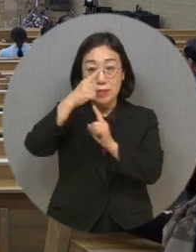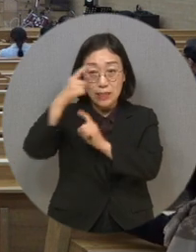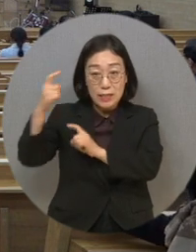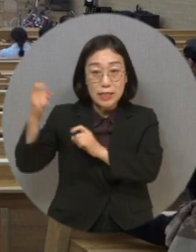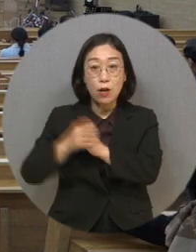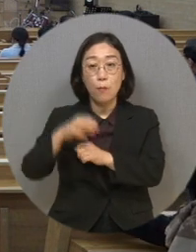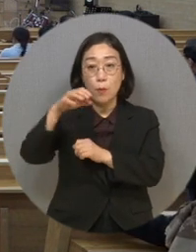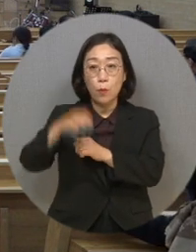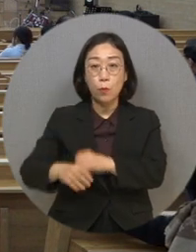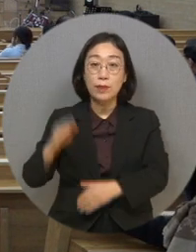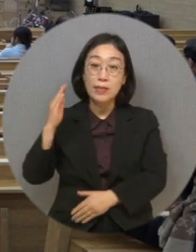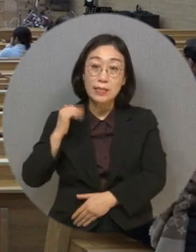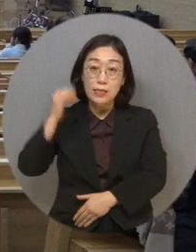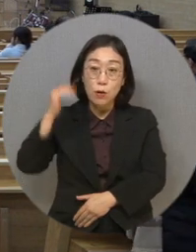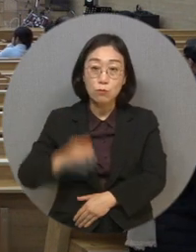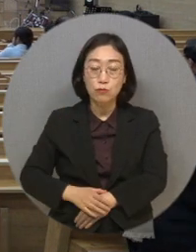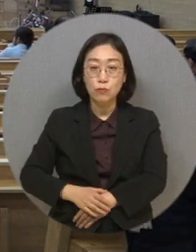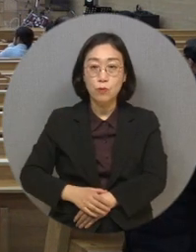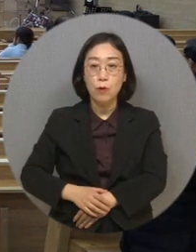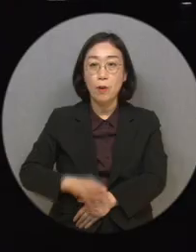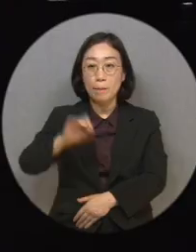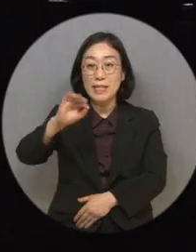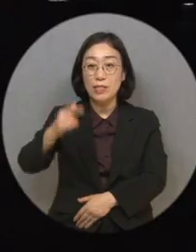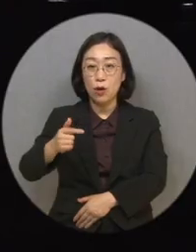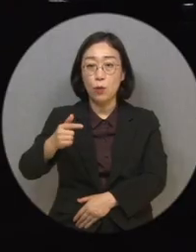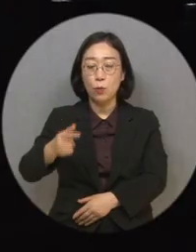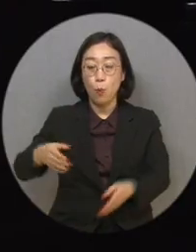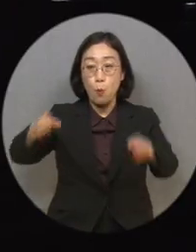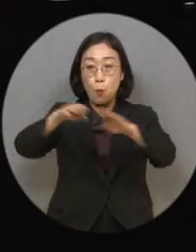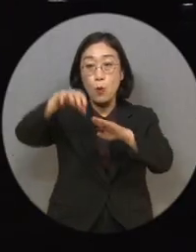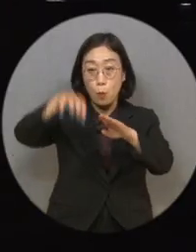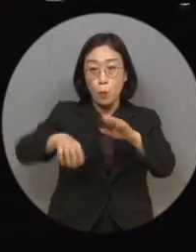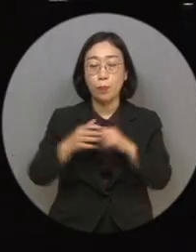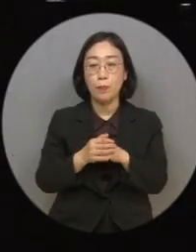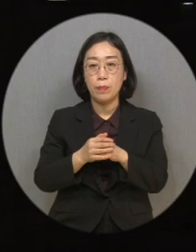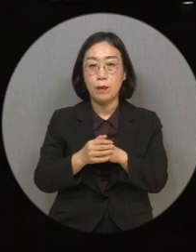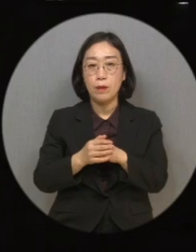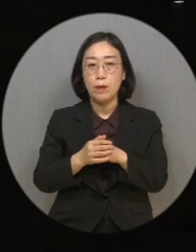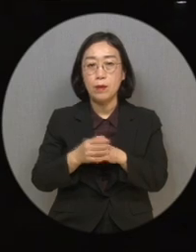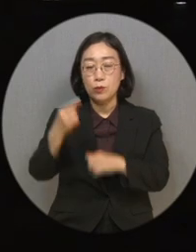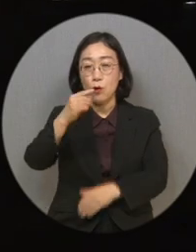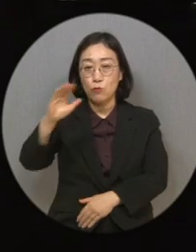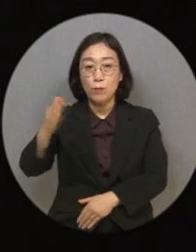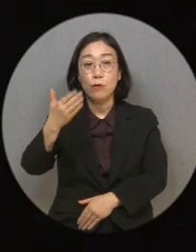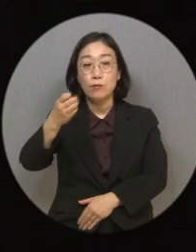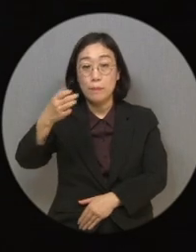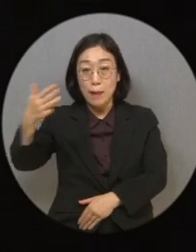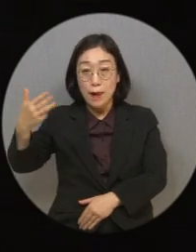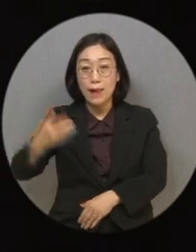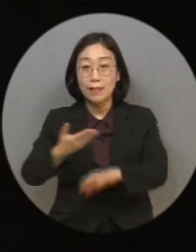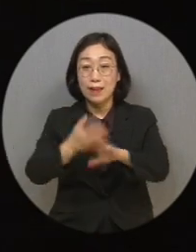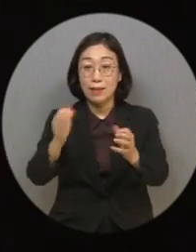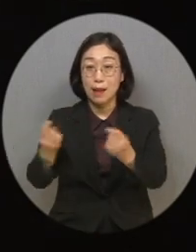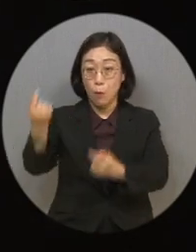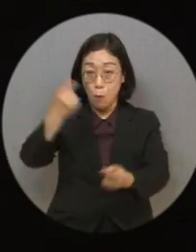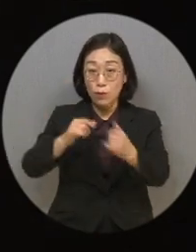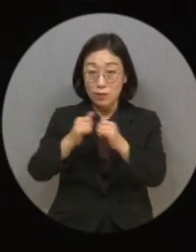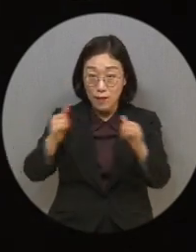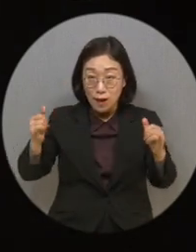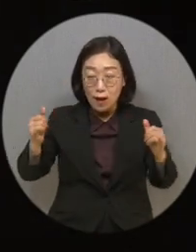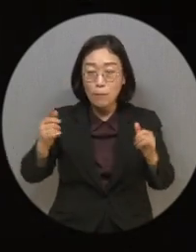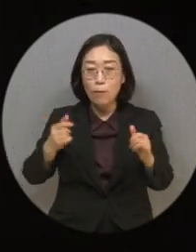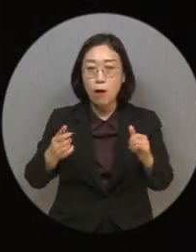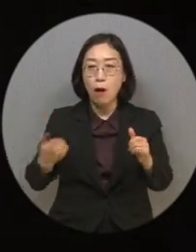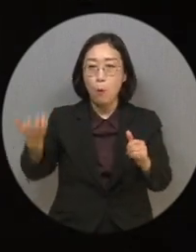진행되는 의정부시 가성교회 비전홀입니다. 1998년 포천에서 외국인 근로자, 이민자를 위한